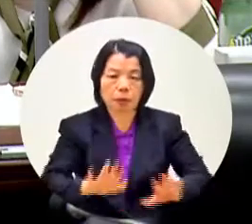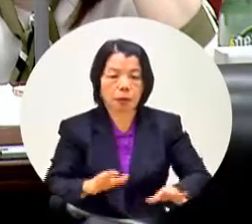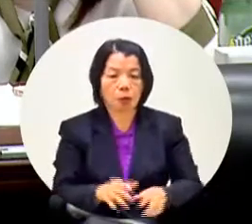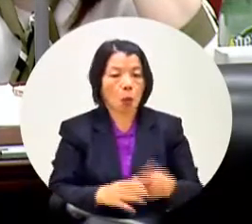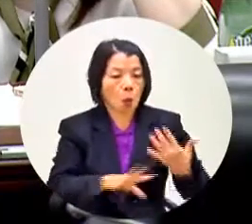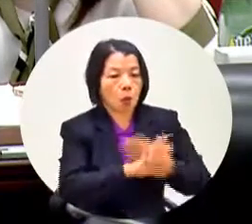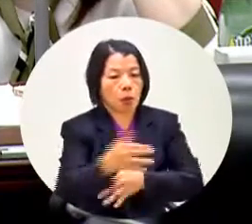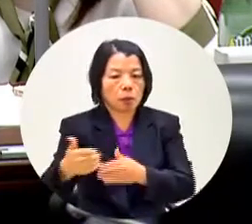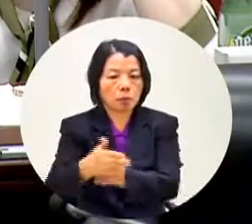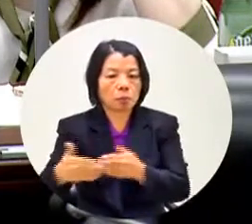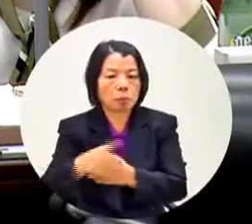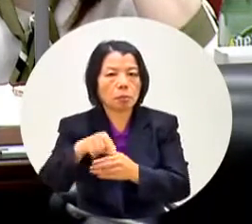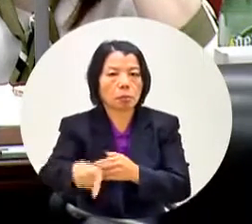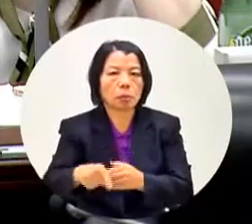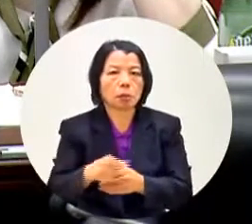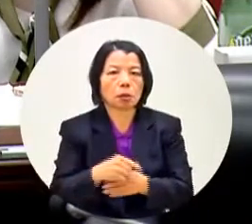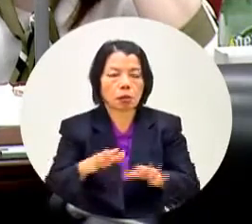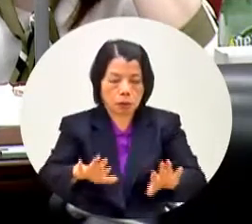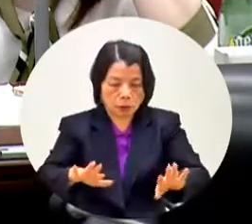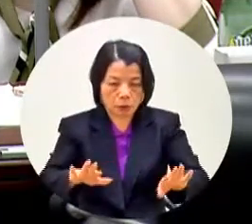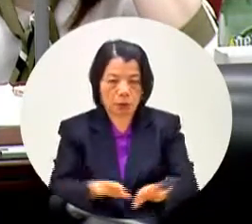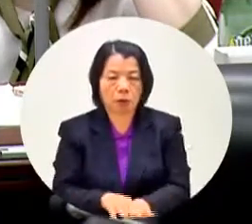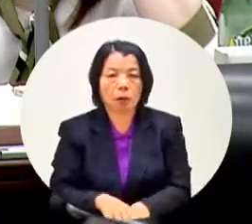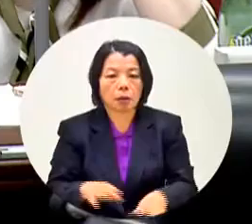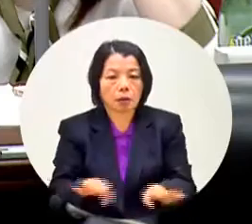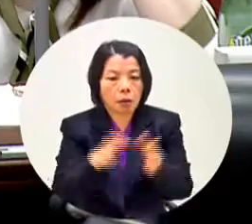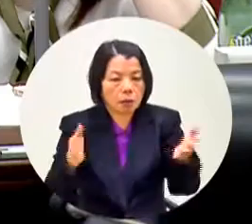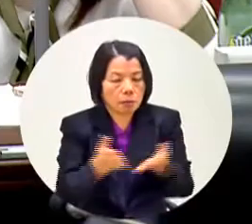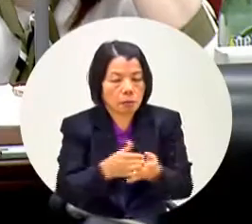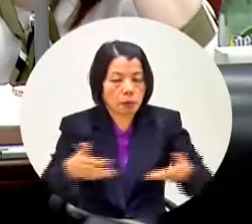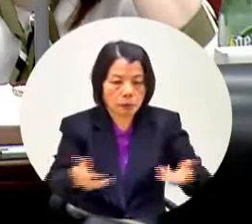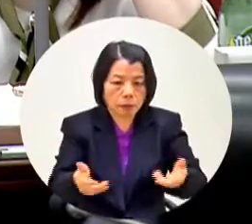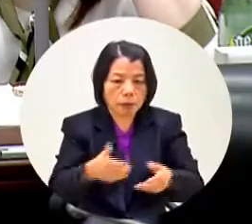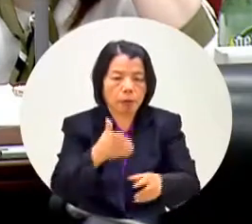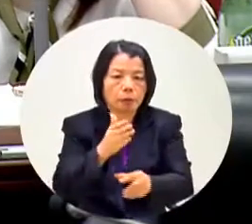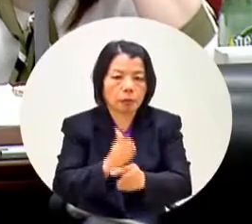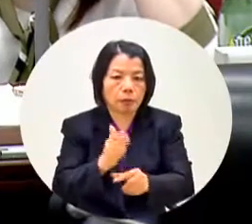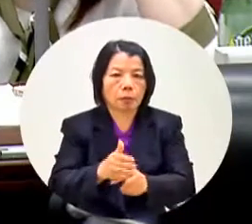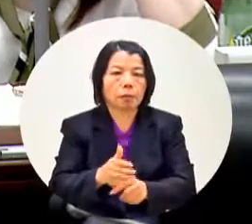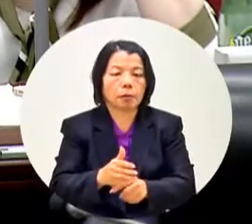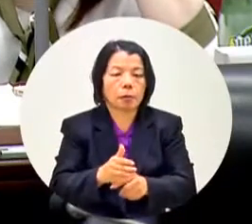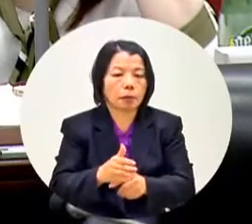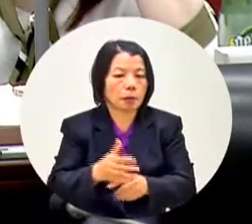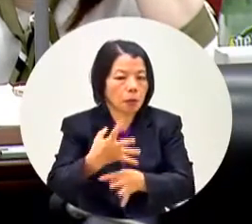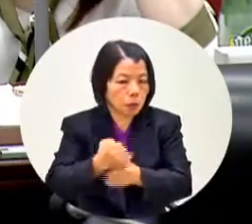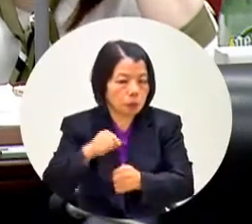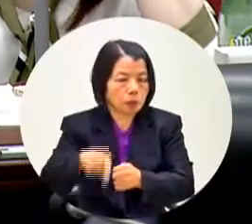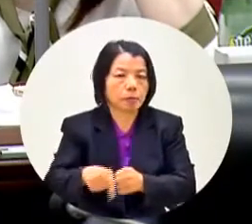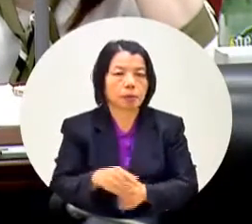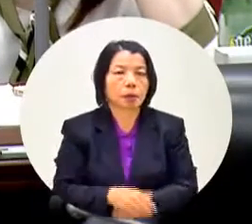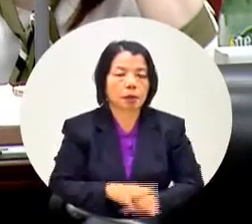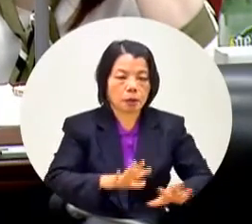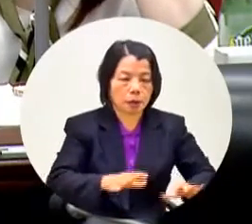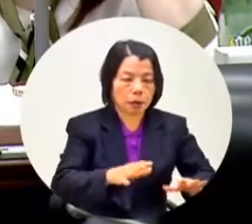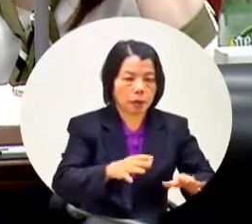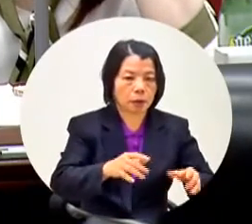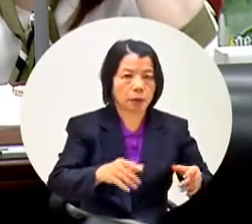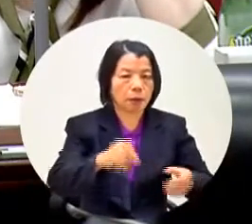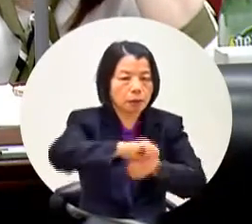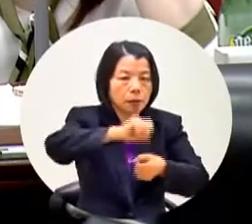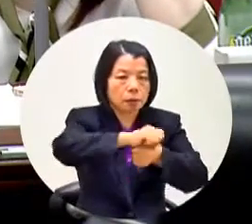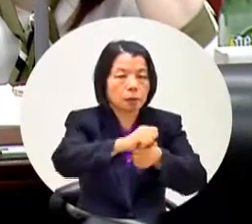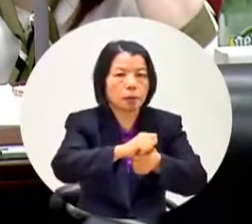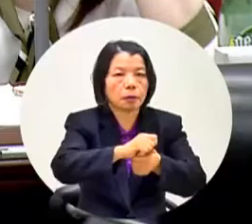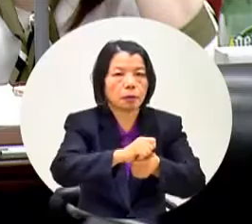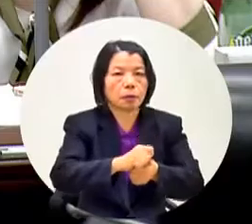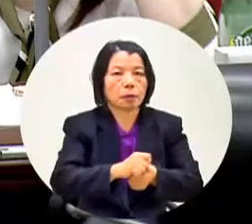桥头科学园区的一个拥塞问题。那本席在这边就叫我们的那个交通公务局长。好，那我想请问一